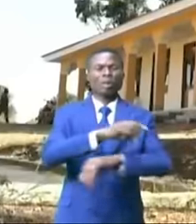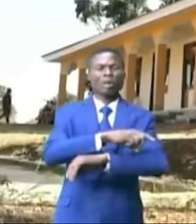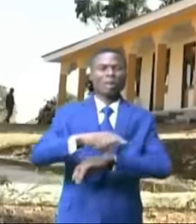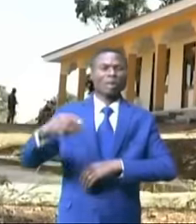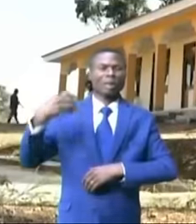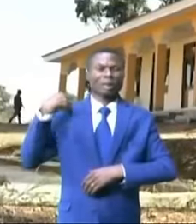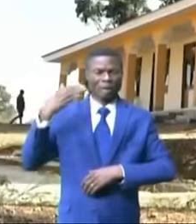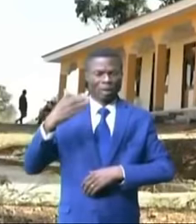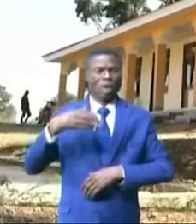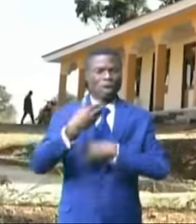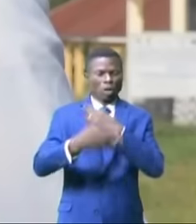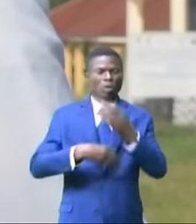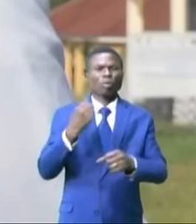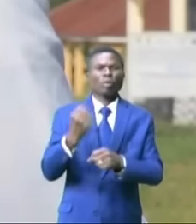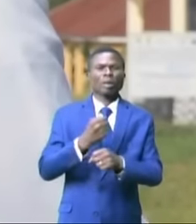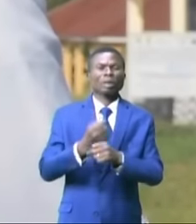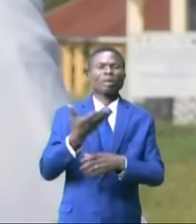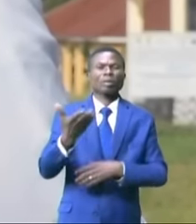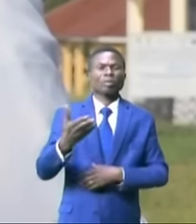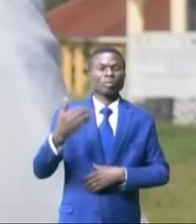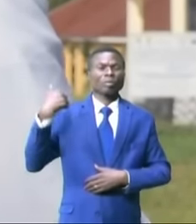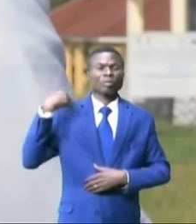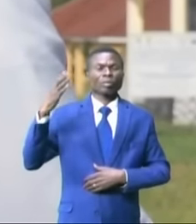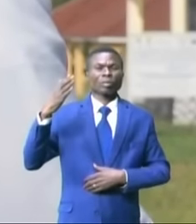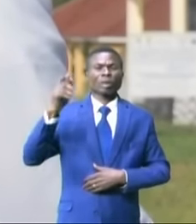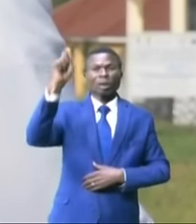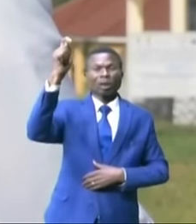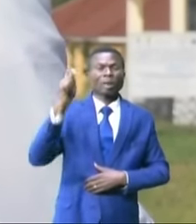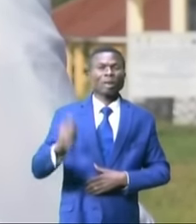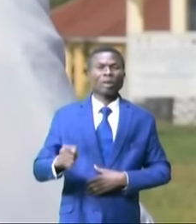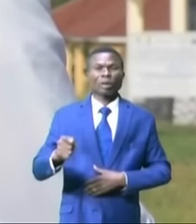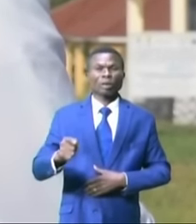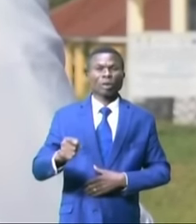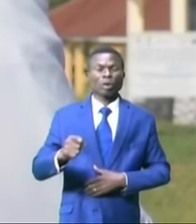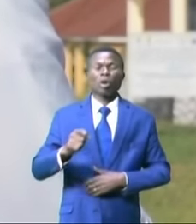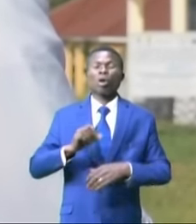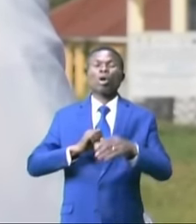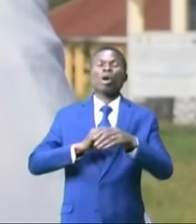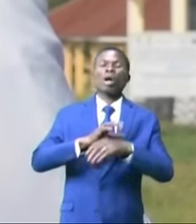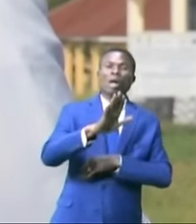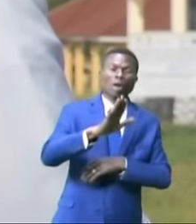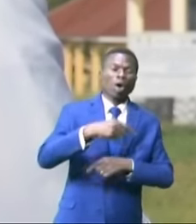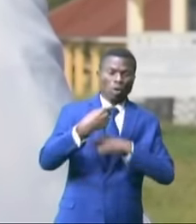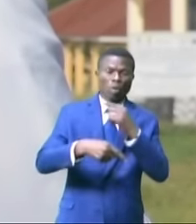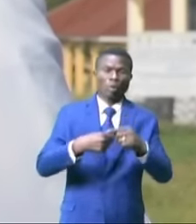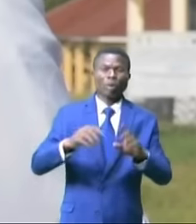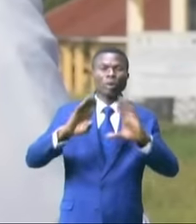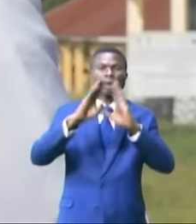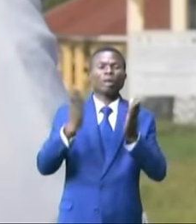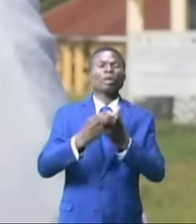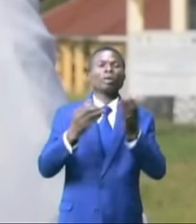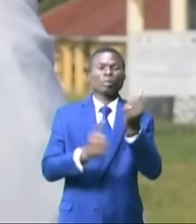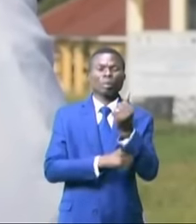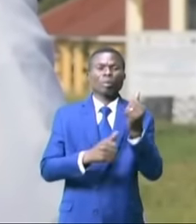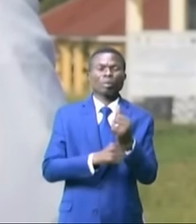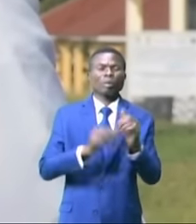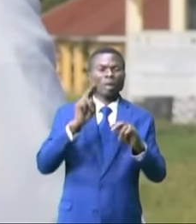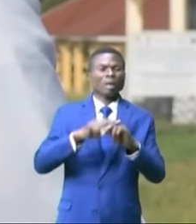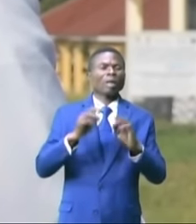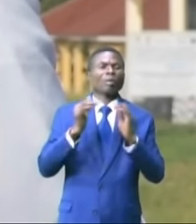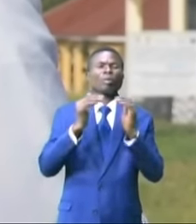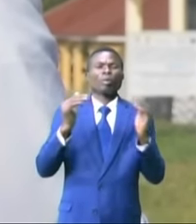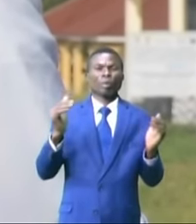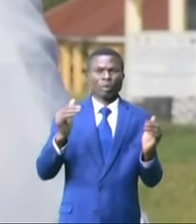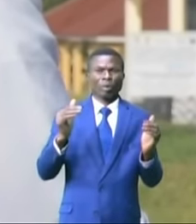du territoire fait peau neuve. Quand l'état de siège était implanté, c'est à ce moment que tout le monde était vraiment calme